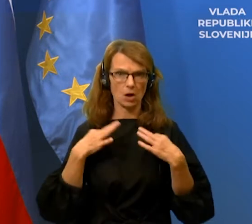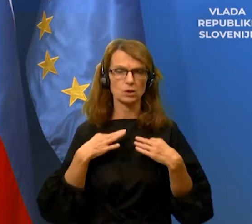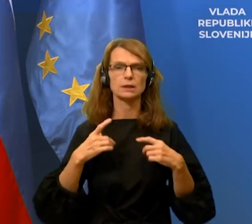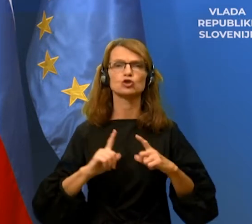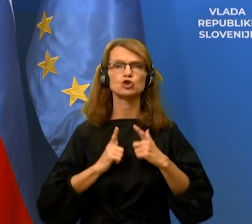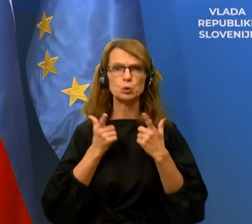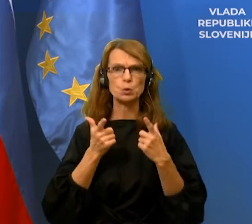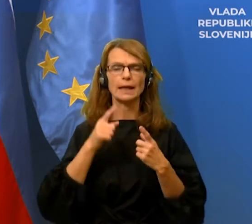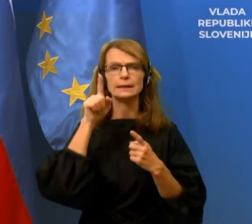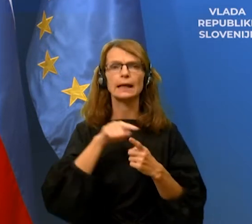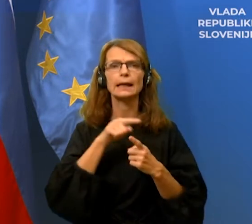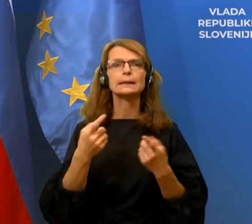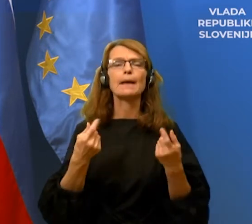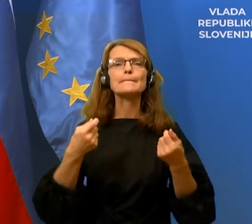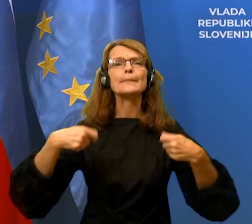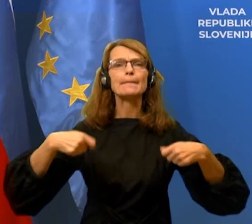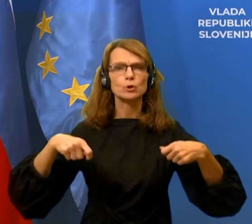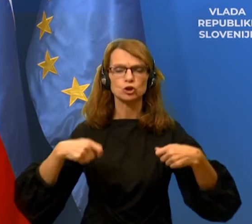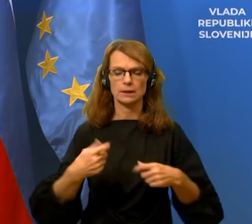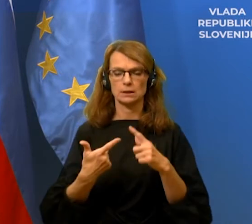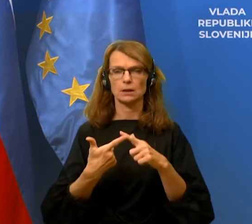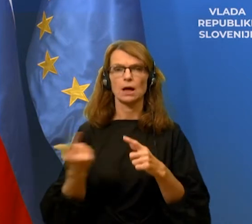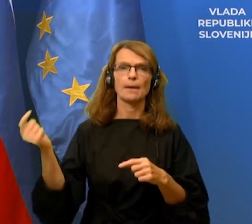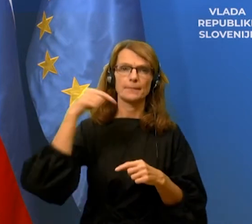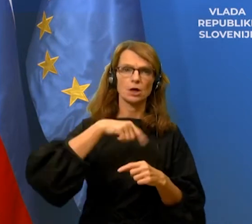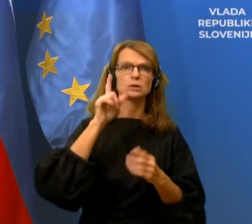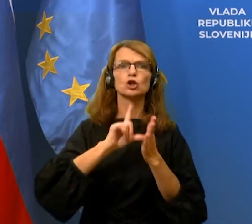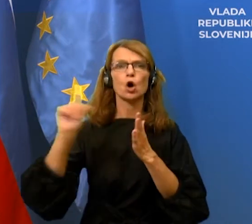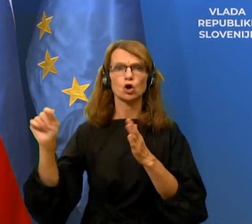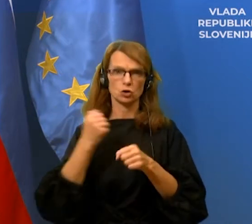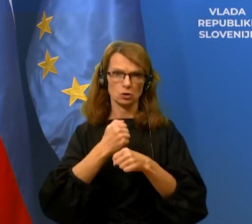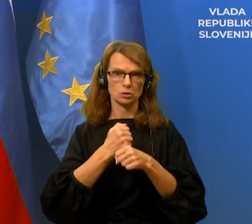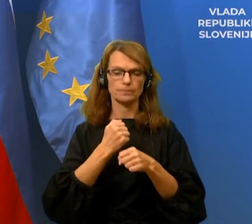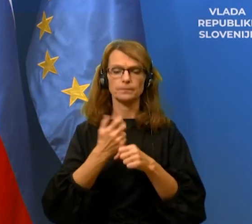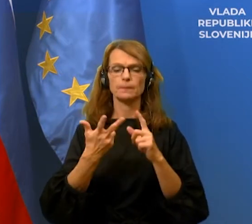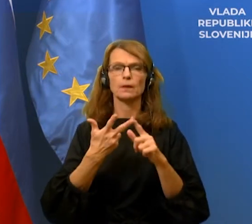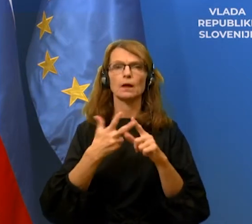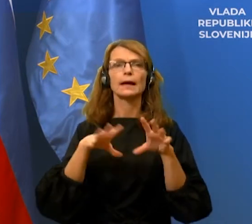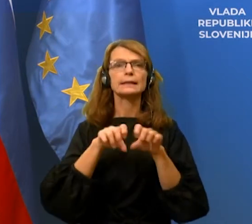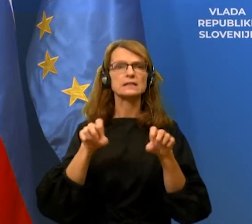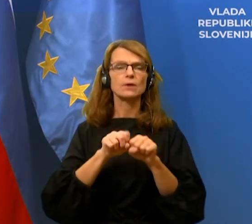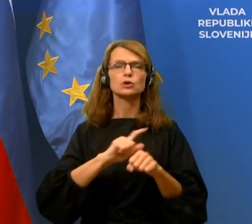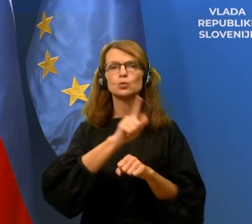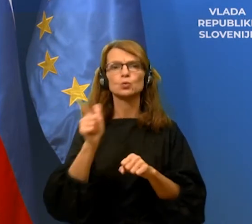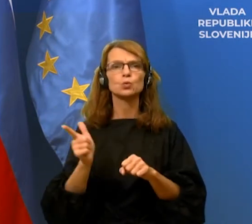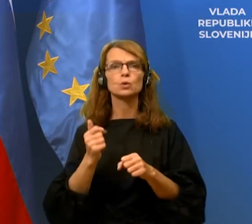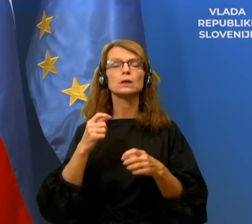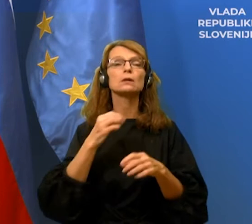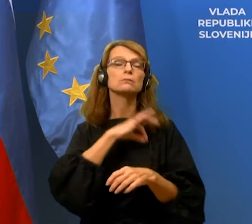življenje in premoženje, prihod in odhod na delo ter izvajanje drugih delovnih